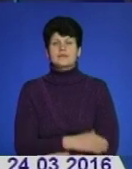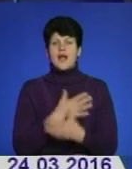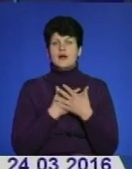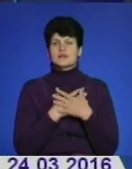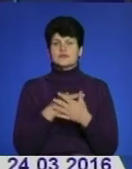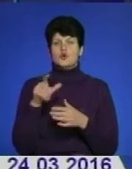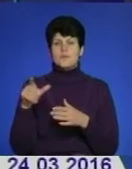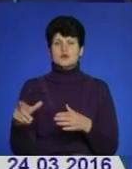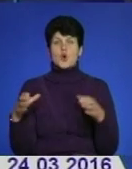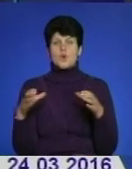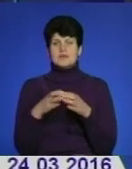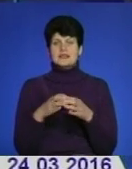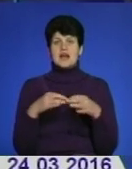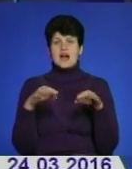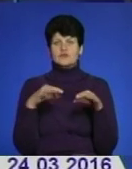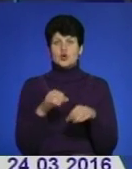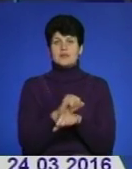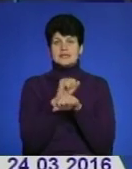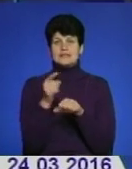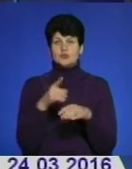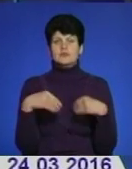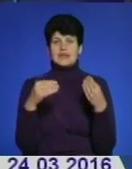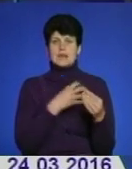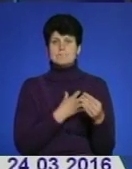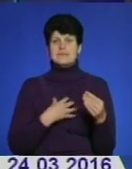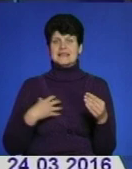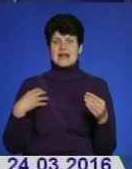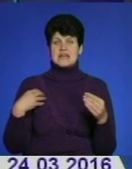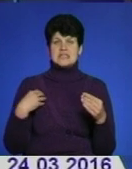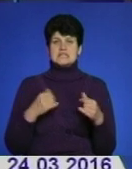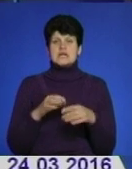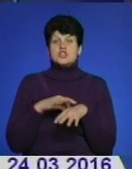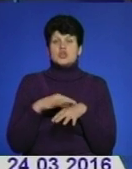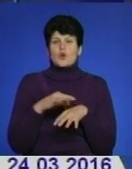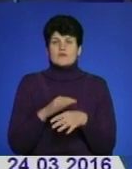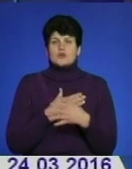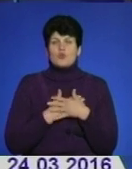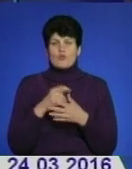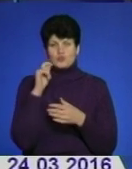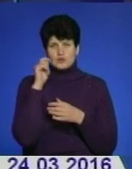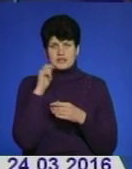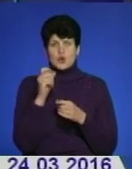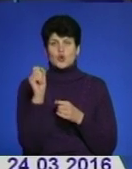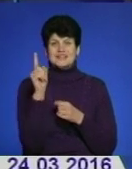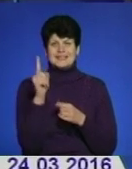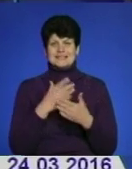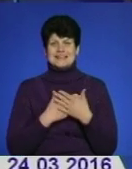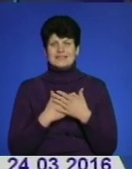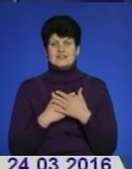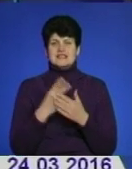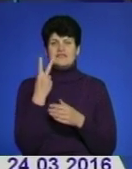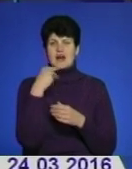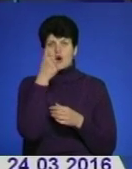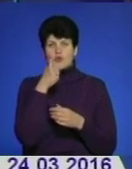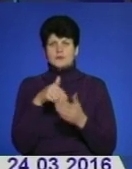активістам громадського об'єднання «Автомайдан Тернопіль» вручили медалі за жертовність і любов до України. 11 активістів за 2 роки